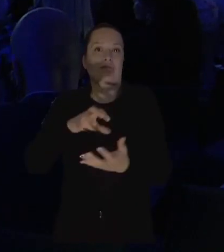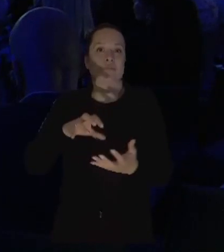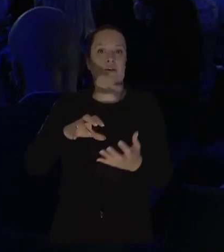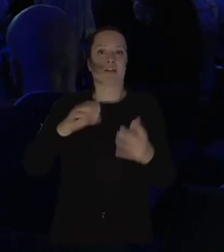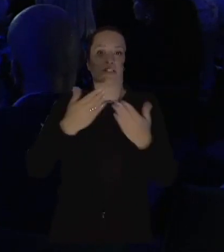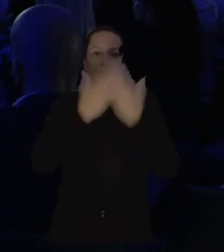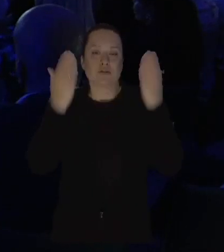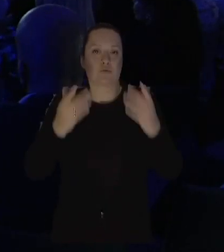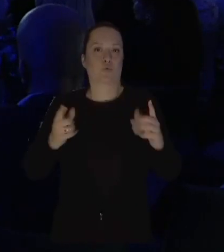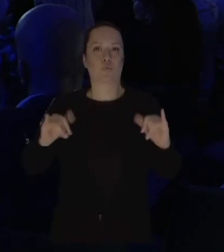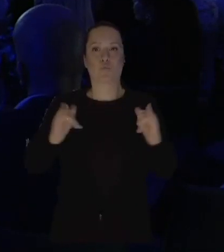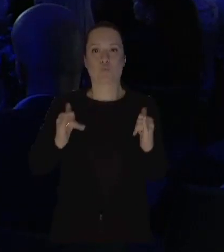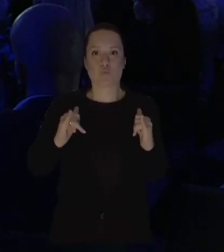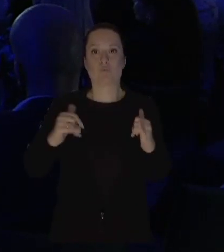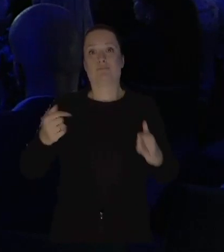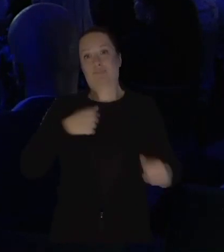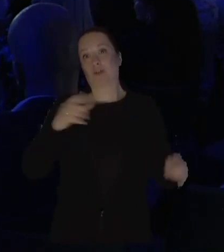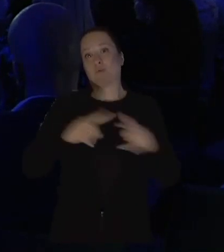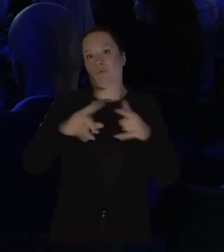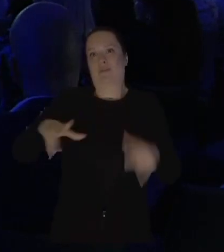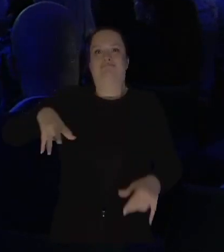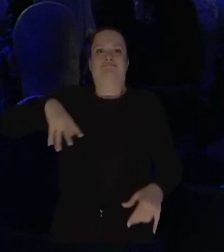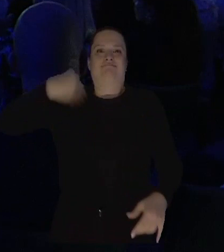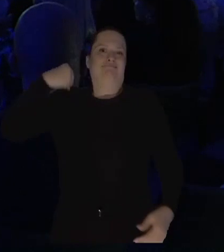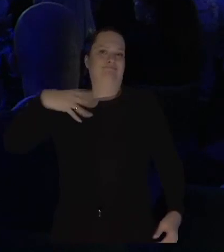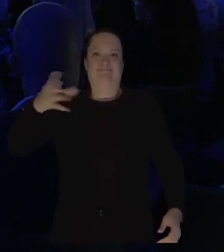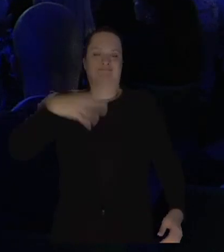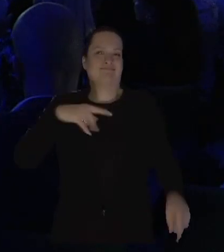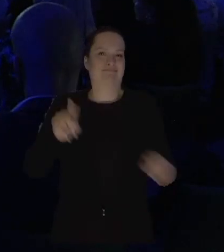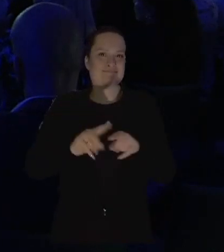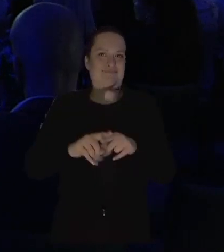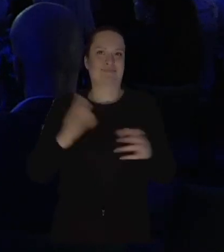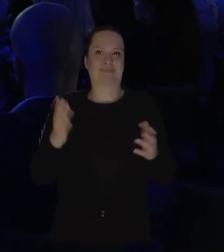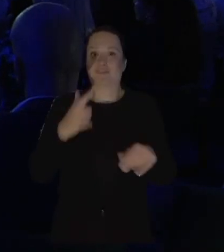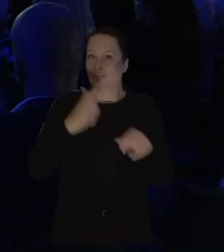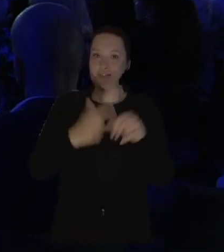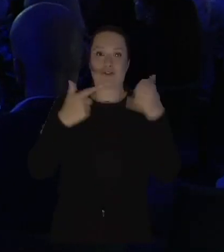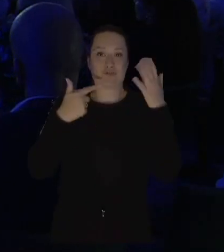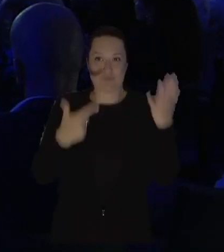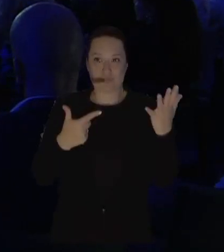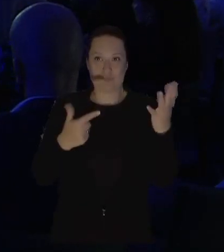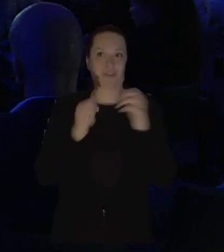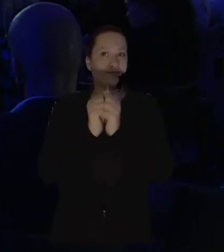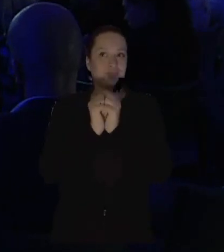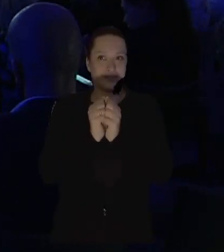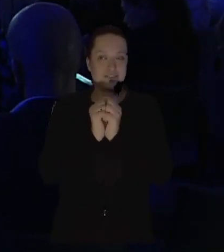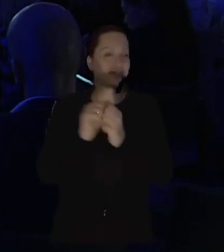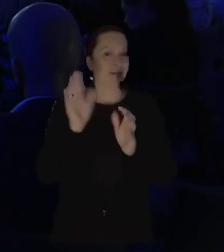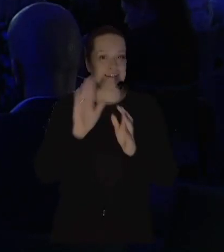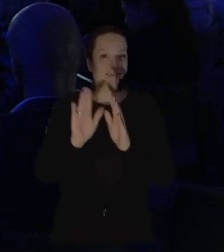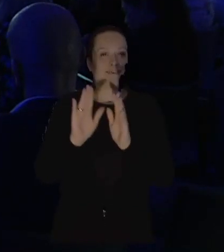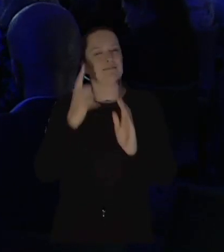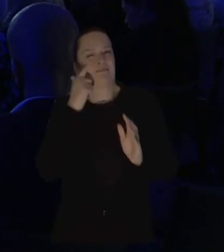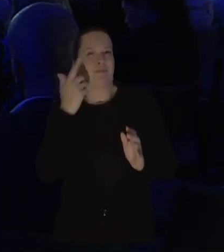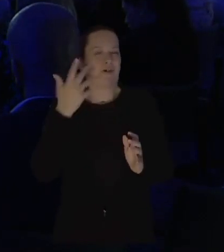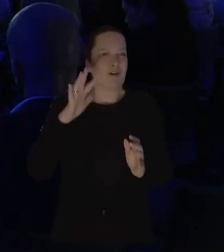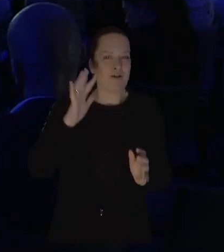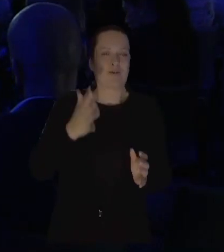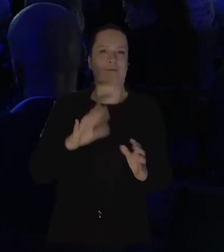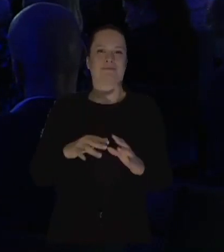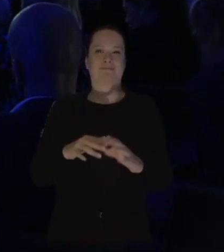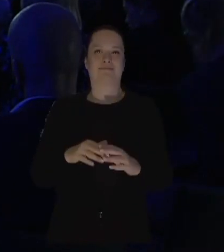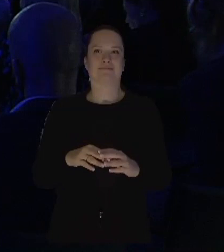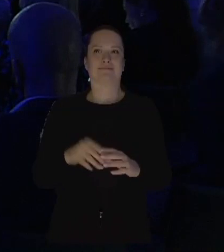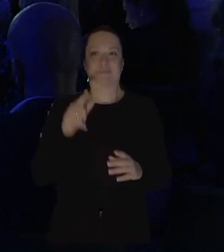i my go też świętujemy, zwykle nie 27 września, ale około, ale z tej